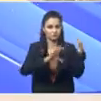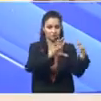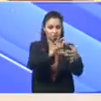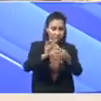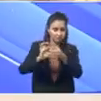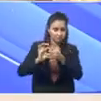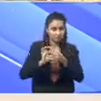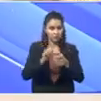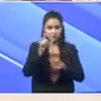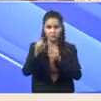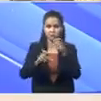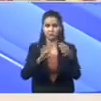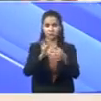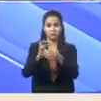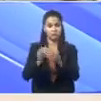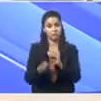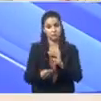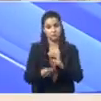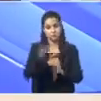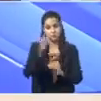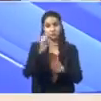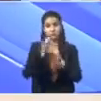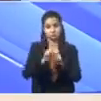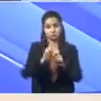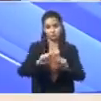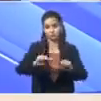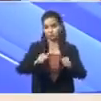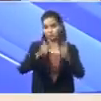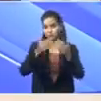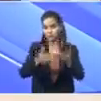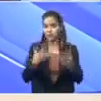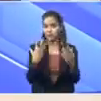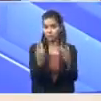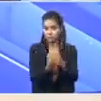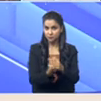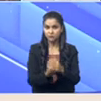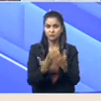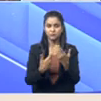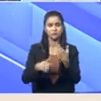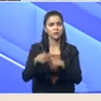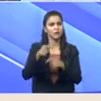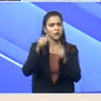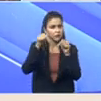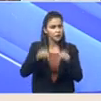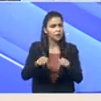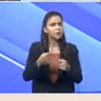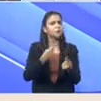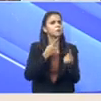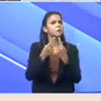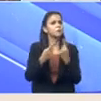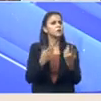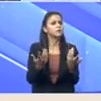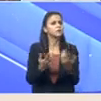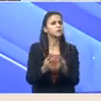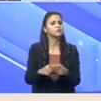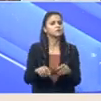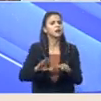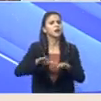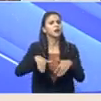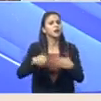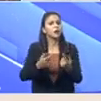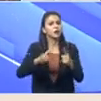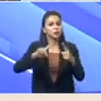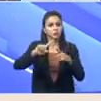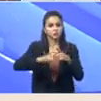भी बहुत कारगर रही है। साथियों, अभी हम बात कर रहे थे कैसे कश्मीर